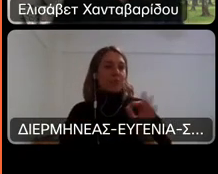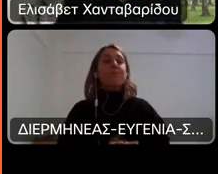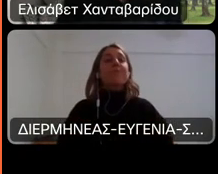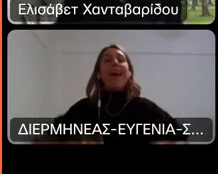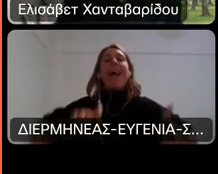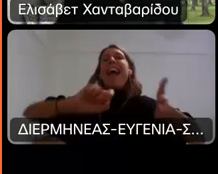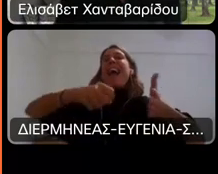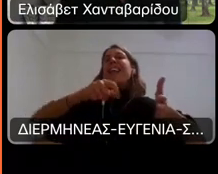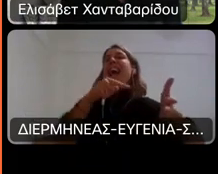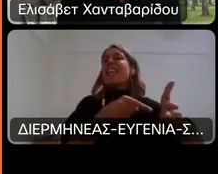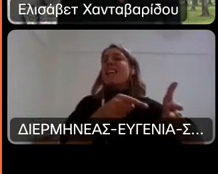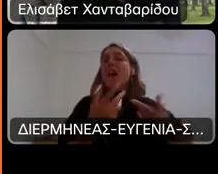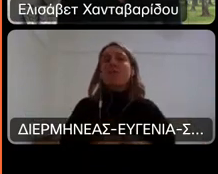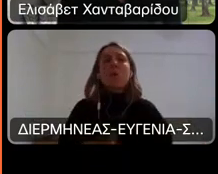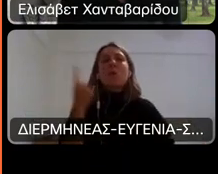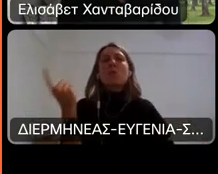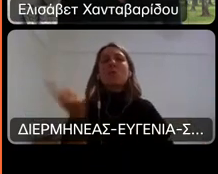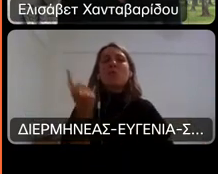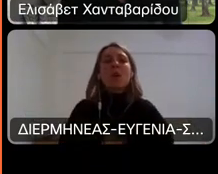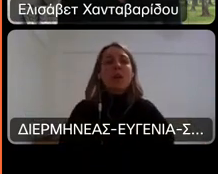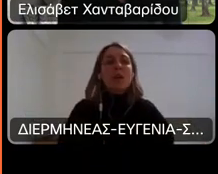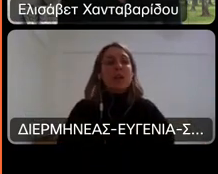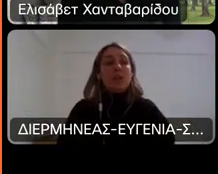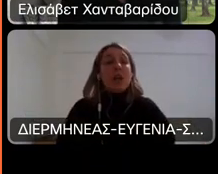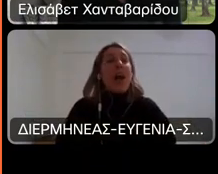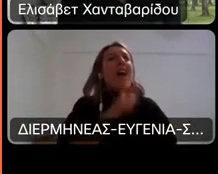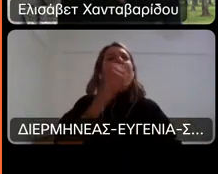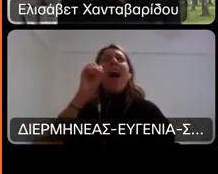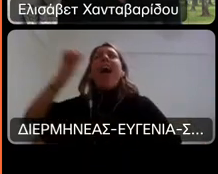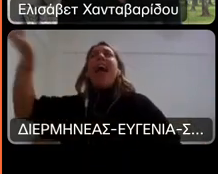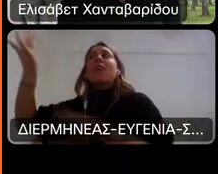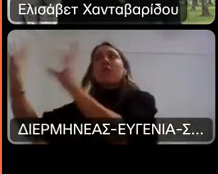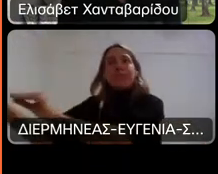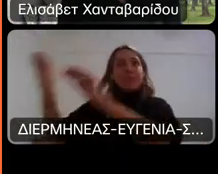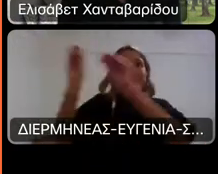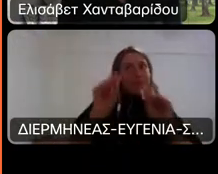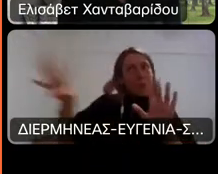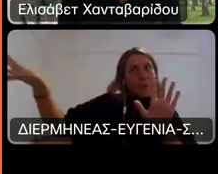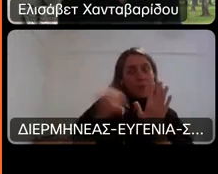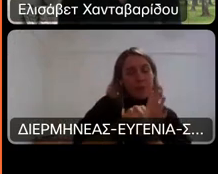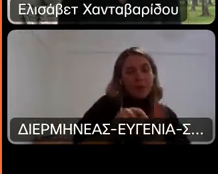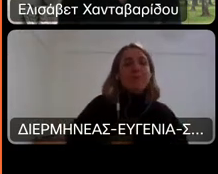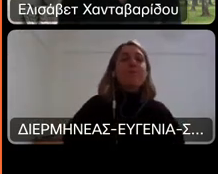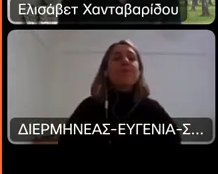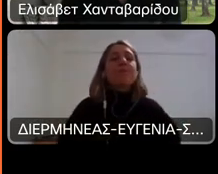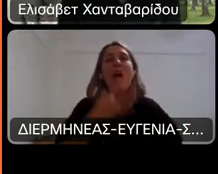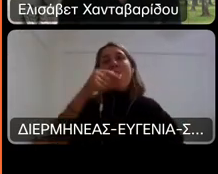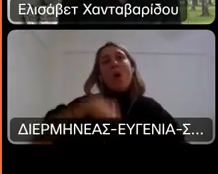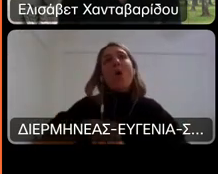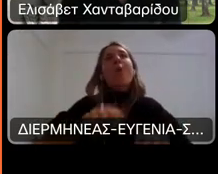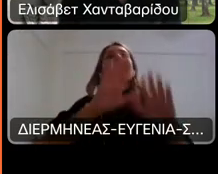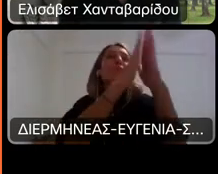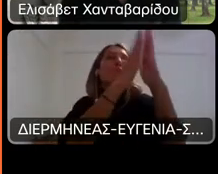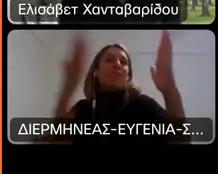που χρησιμοποιούμε πολλές φορές έρχονται από το εξωτερικό, γιατί ως βιβλιοθηκονομία αυτή η επιστήμη ιδρύθηκε